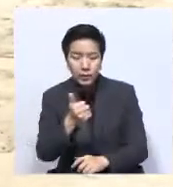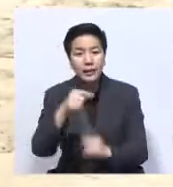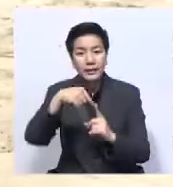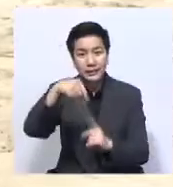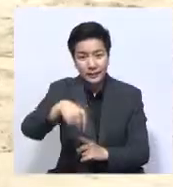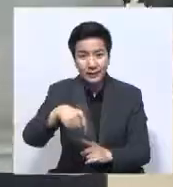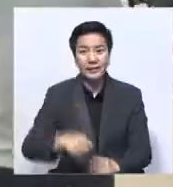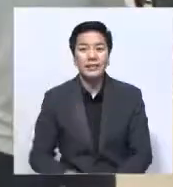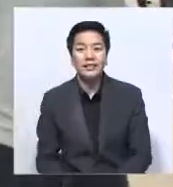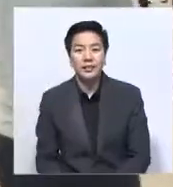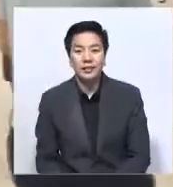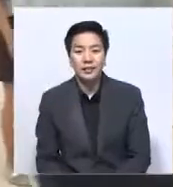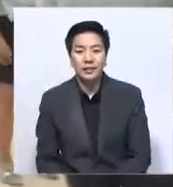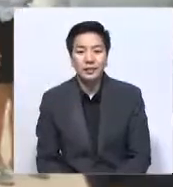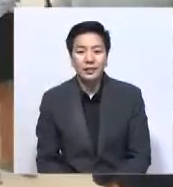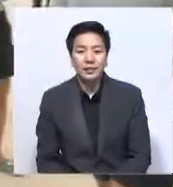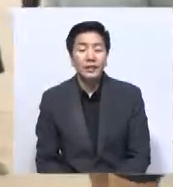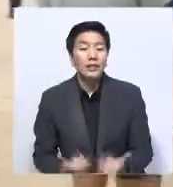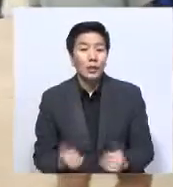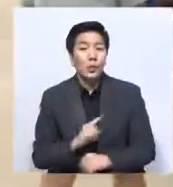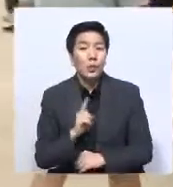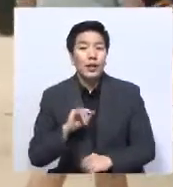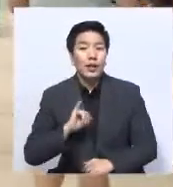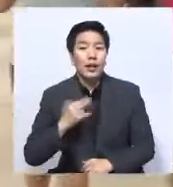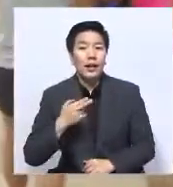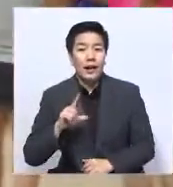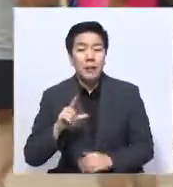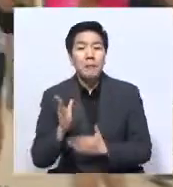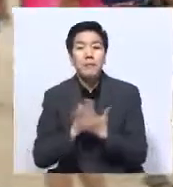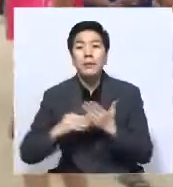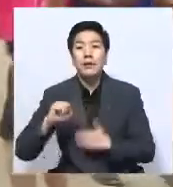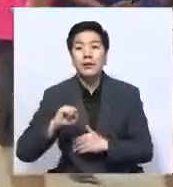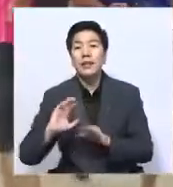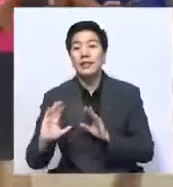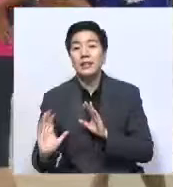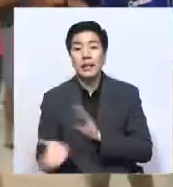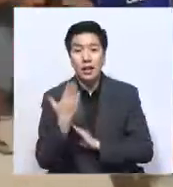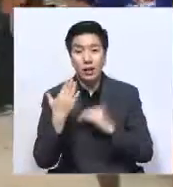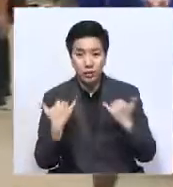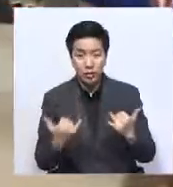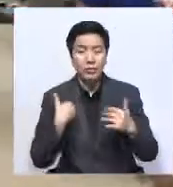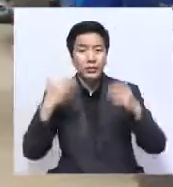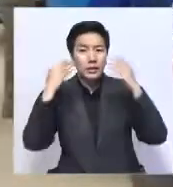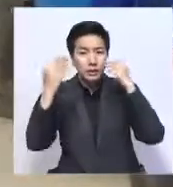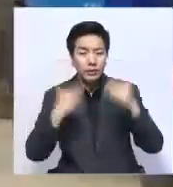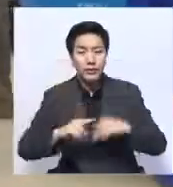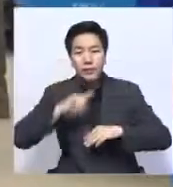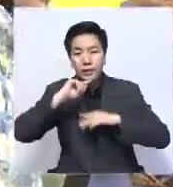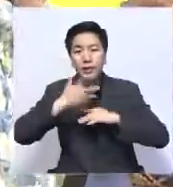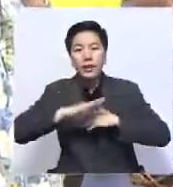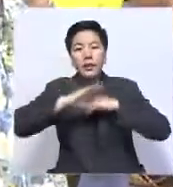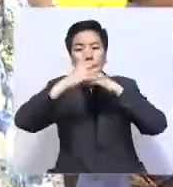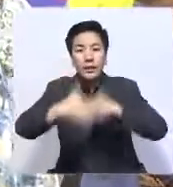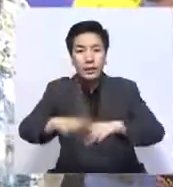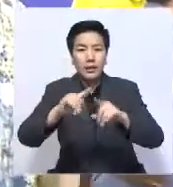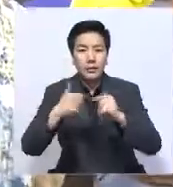ค่ะบรรยากาศวันไหลบางแสนวันสุดท้ายวันนี้ในช่วงเช้ามีการจัดกิจกรรมบริเวณริมชายหาดบางแสน